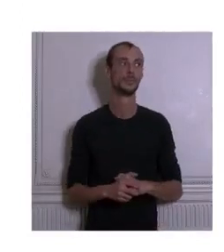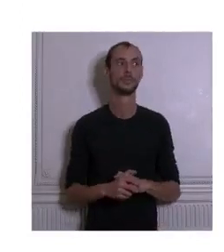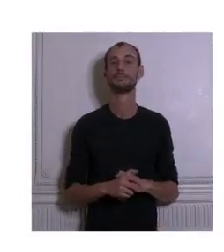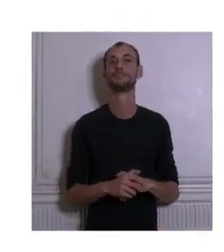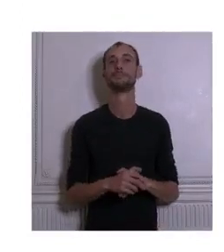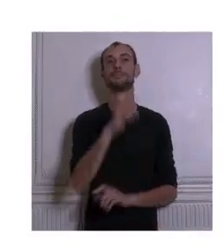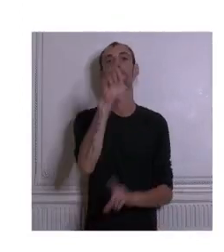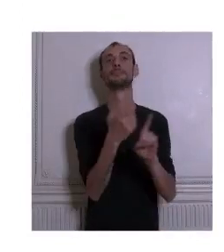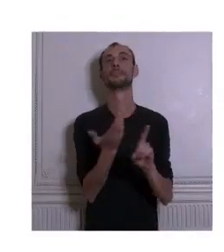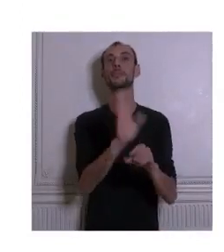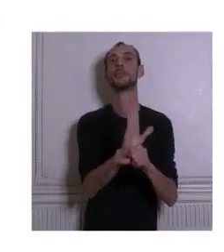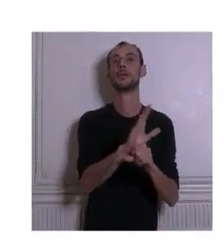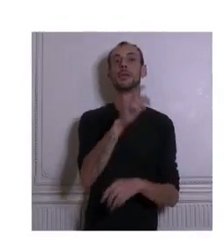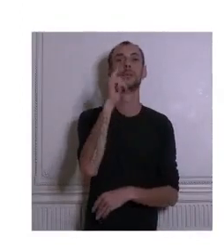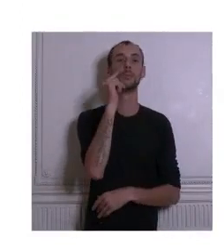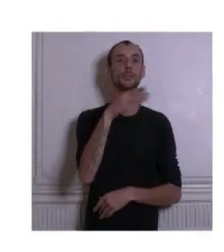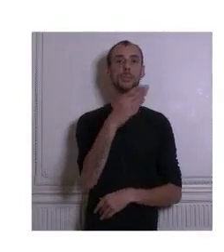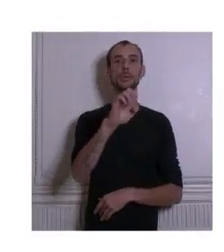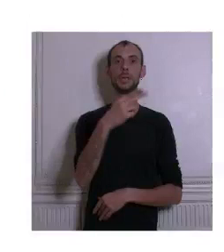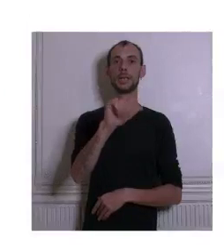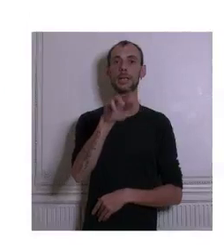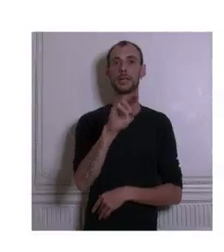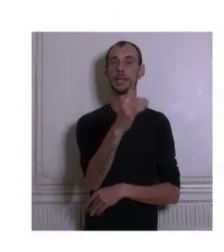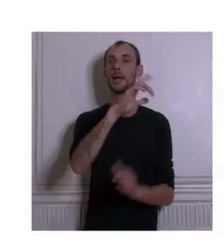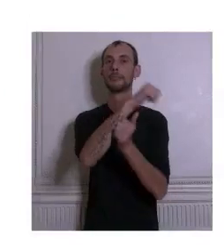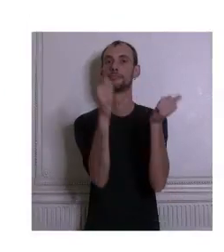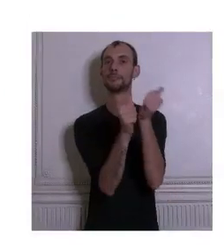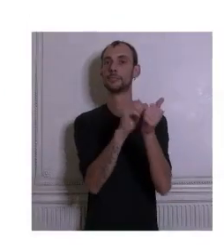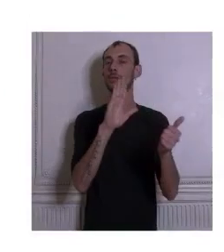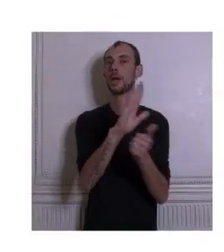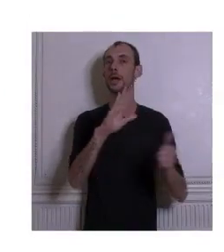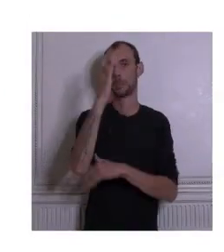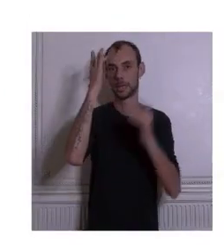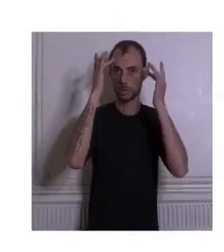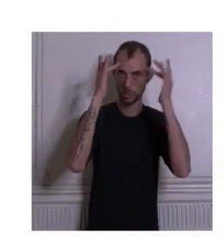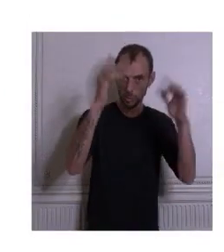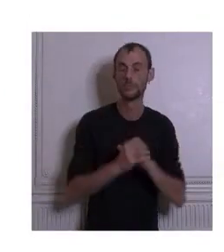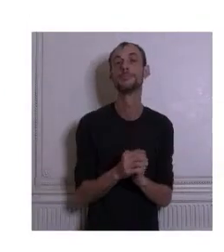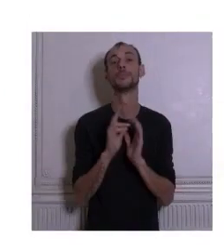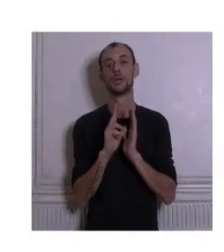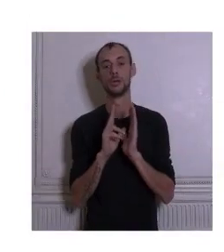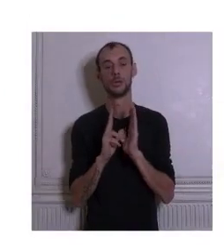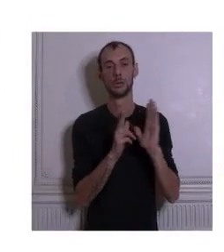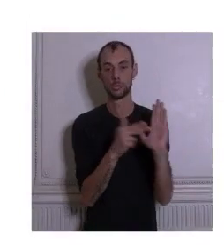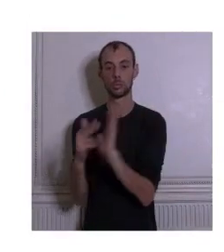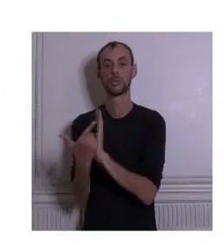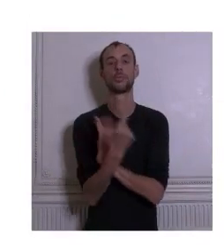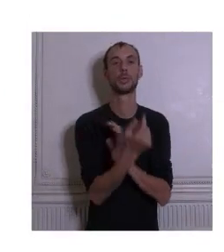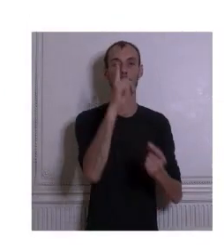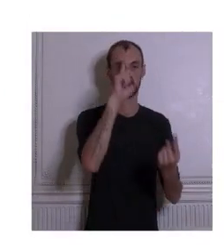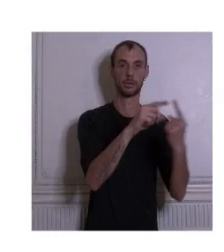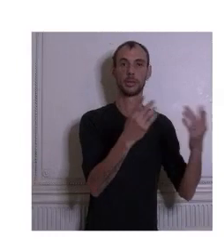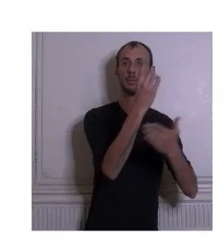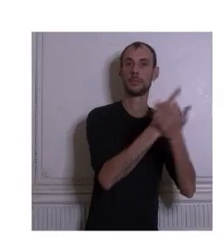remarques à l'unanimité. Je vous remercie. Délibération numéro 9. Rapporteur, donc, monsieur le maire.